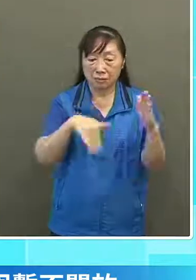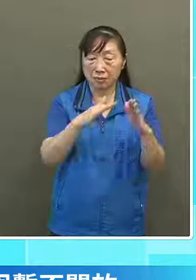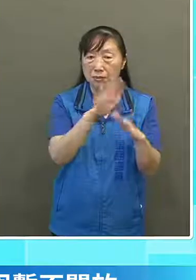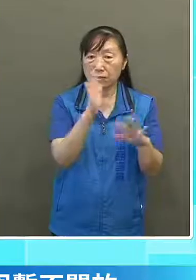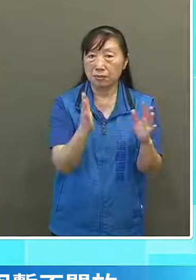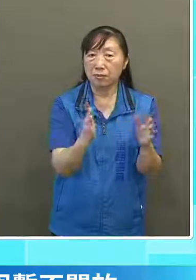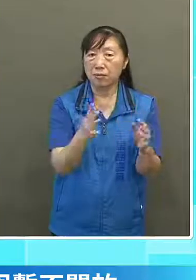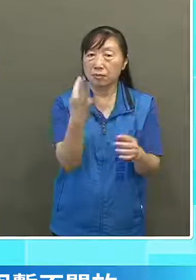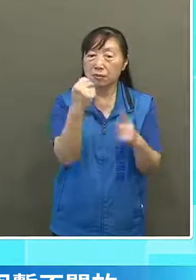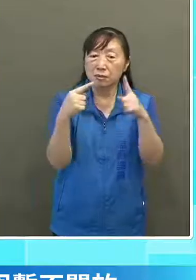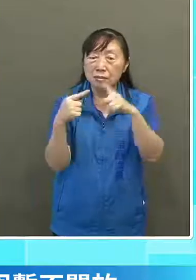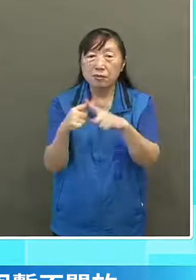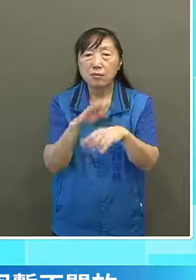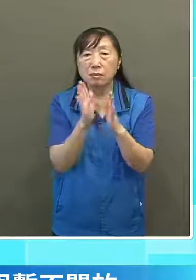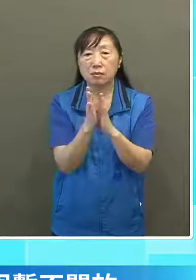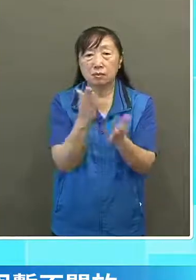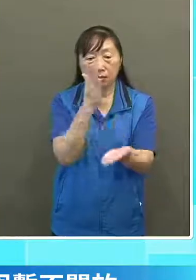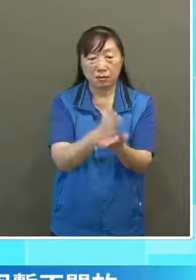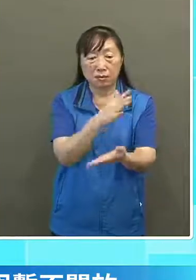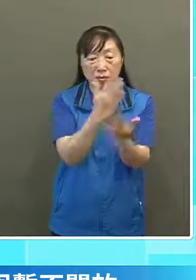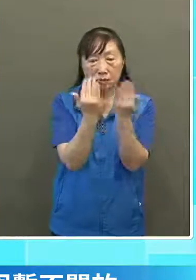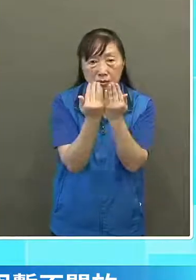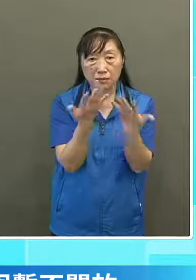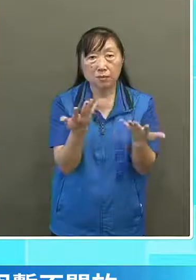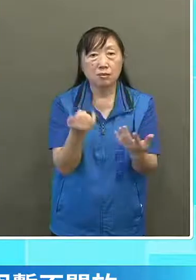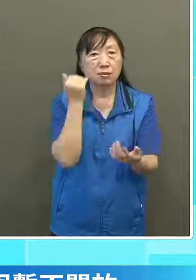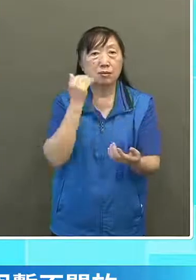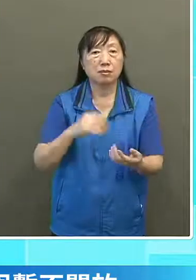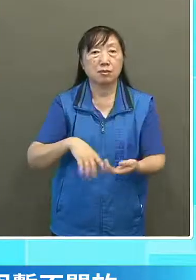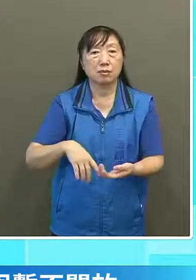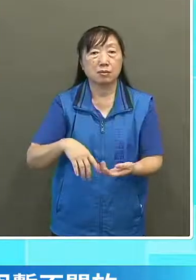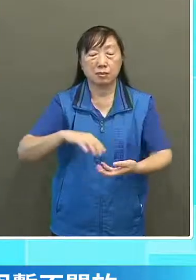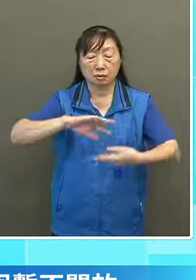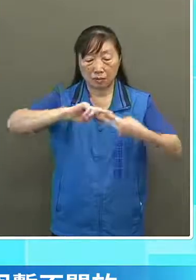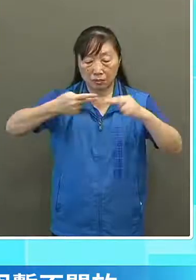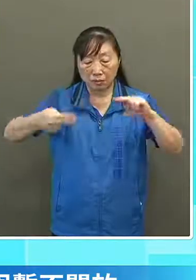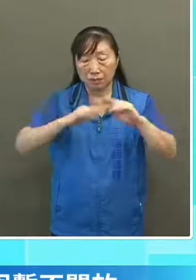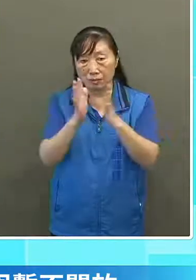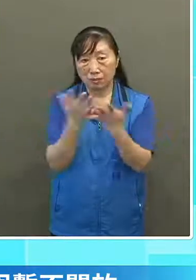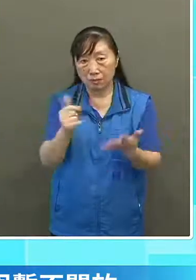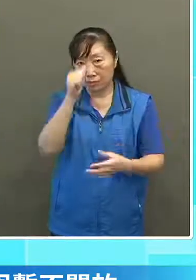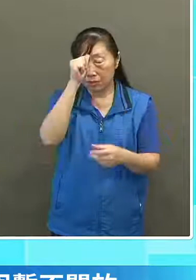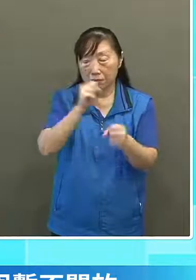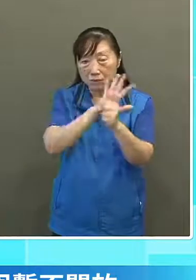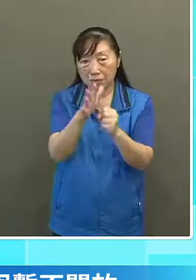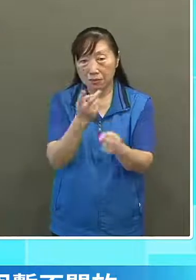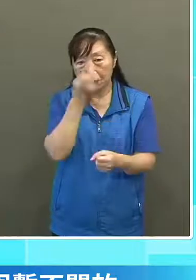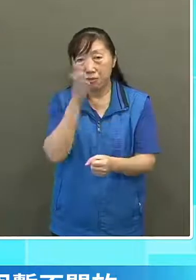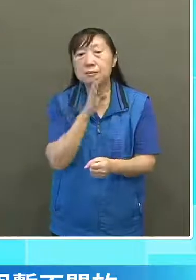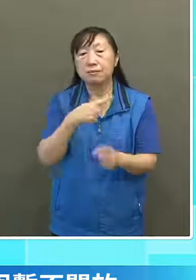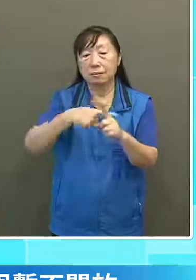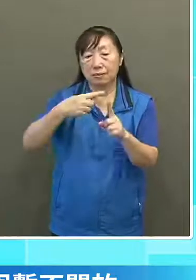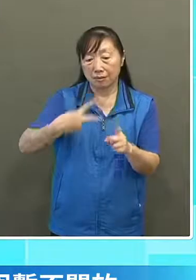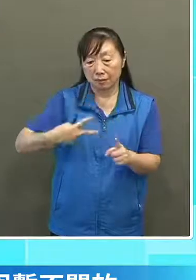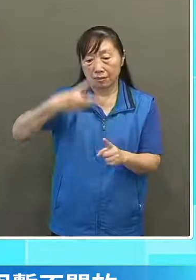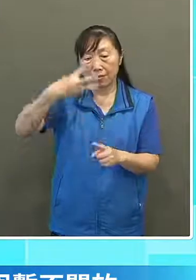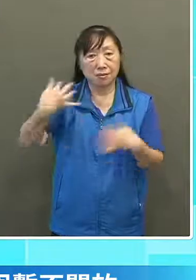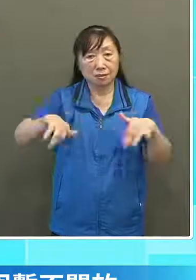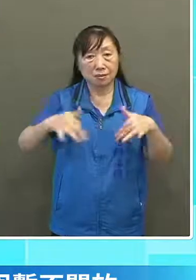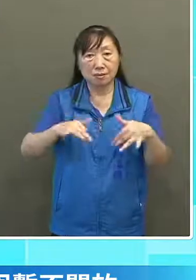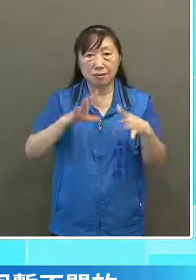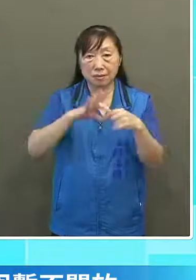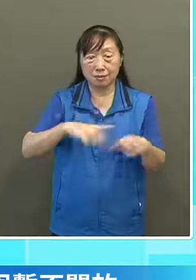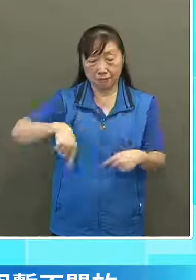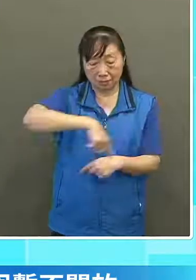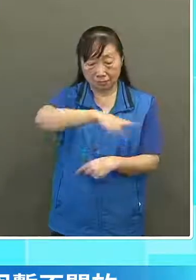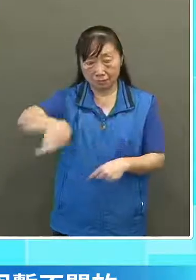人采取预防性的停课？基因定序如果是 Delta 病毒的话，在中央尚未升三级警戒之前，会采取全区